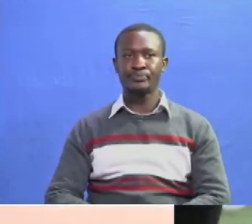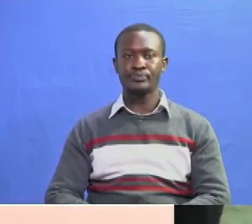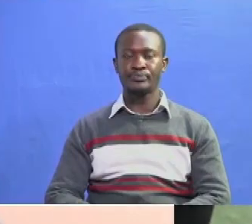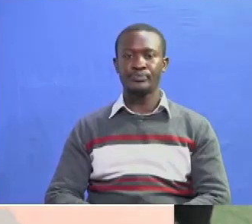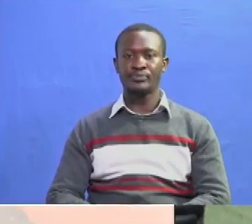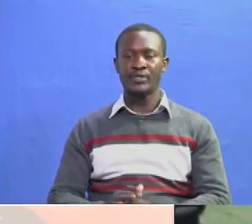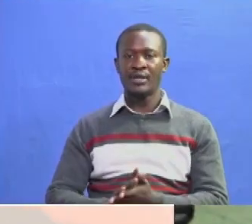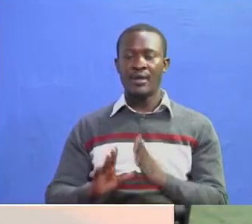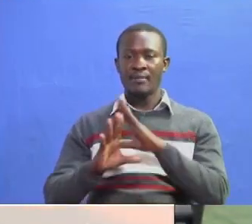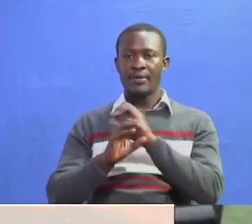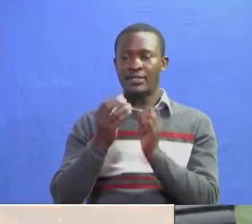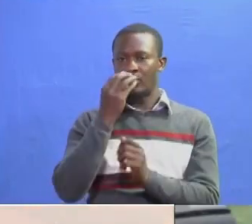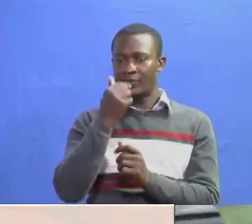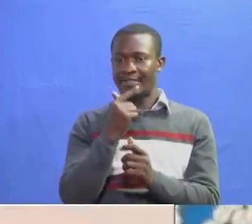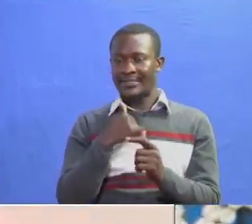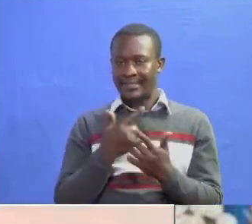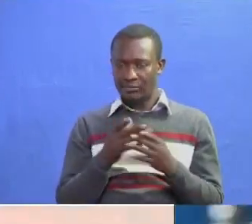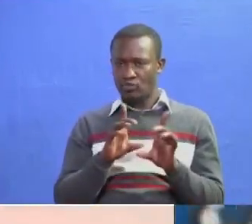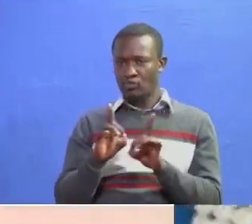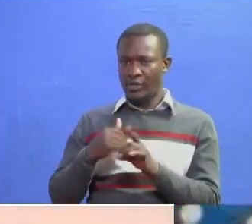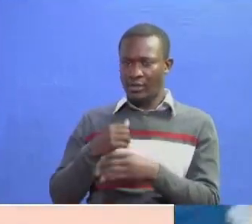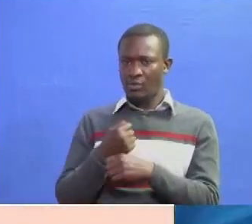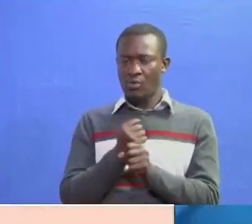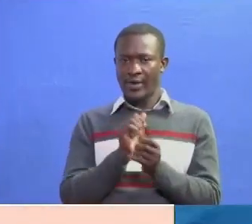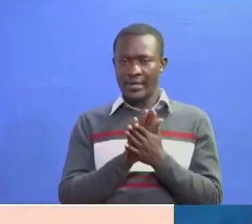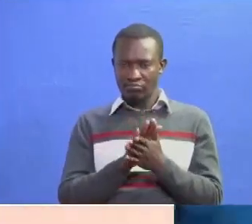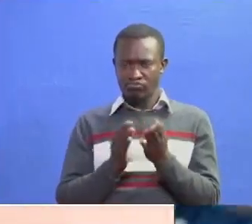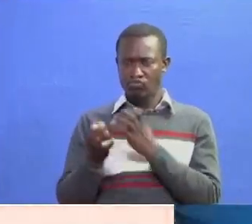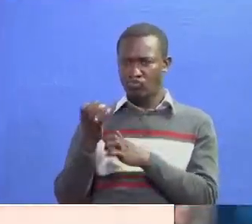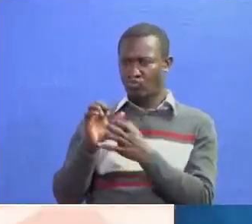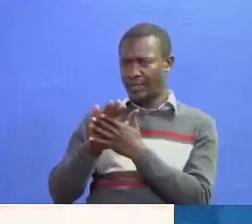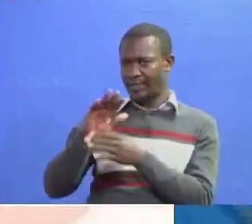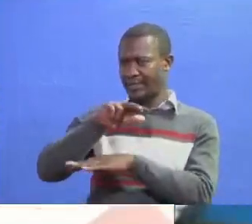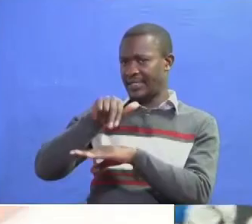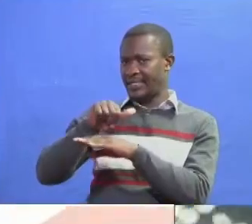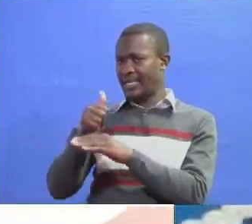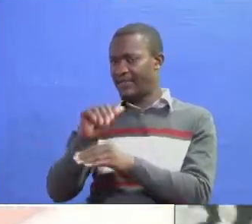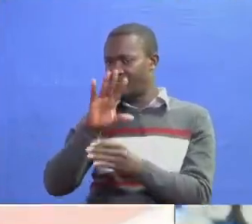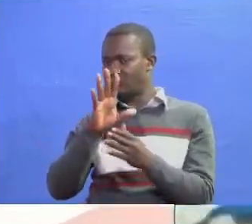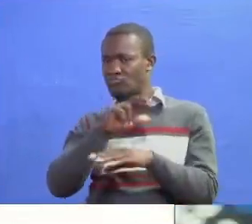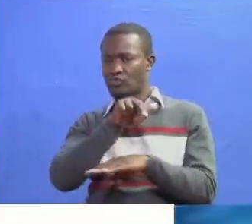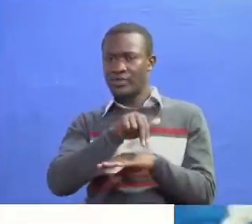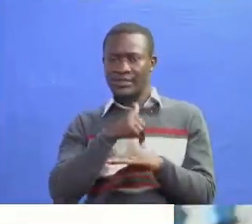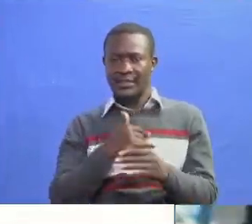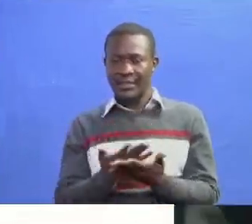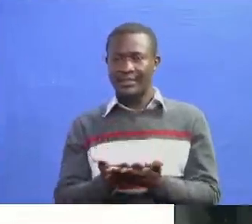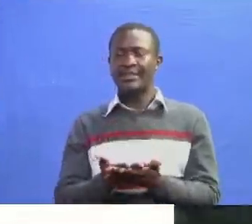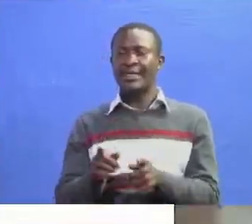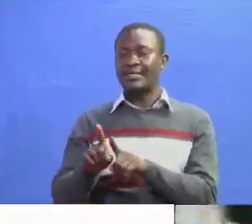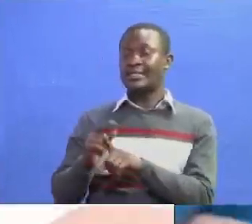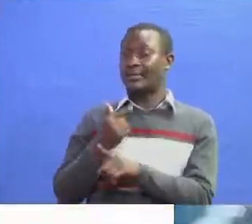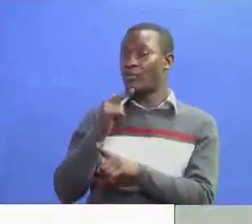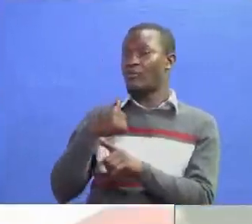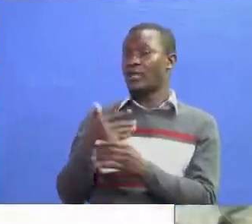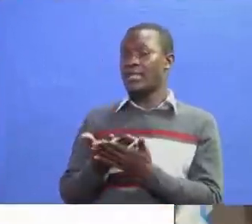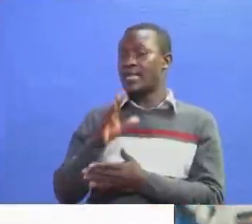Rais William Ruto ameendelea kutetea ajenda yake ya kuboresha uchumi nchini na hata kwenye mataifa. Rais aliyehudhuria kongamano la biashara la